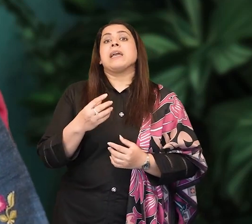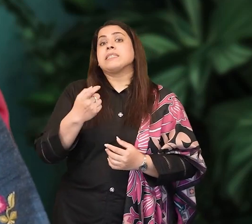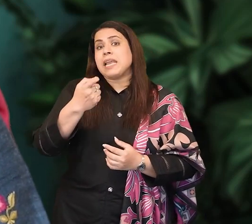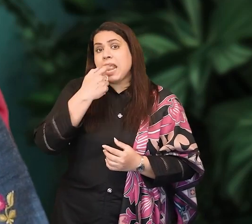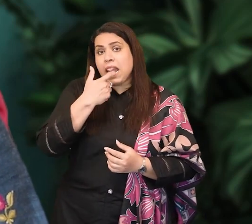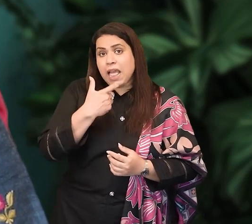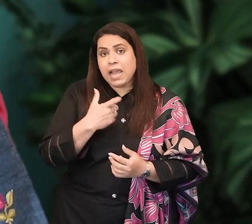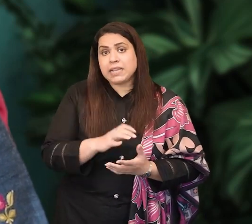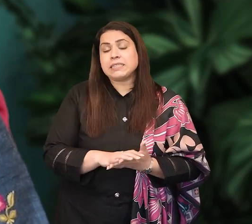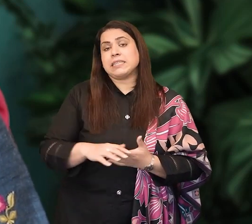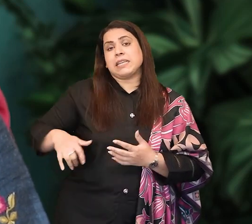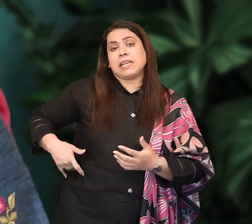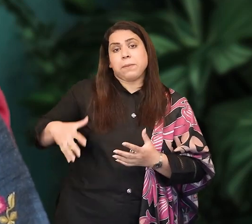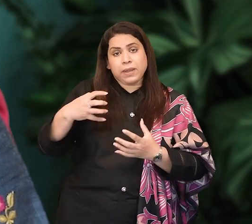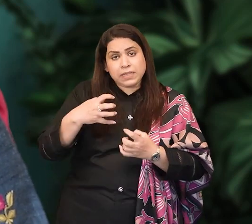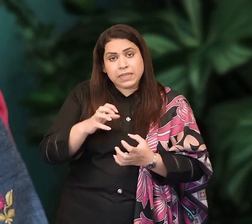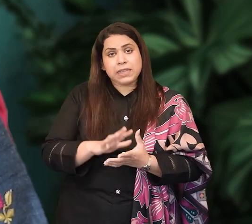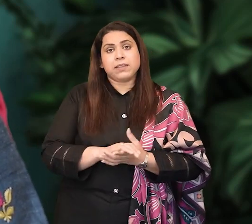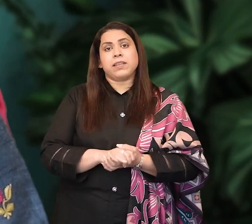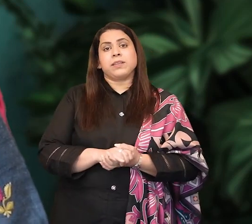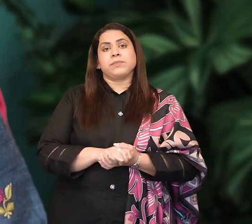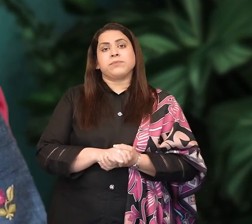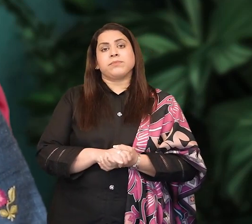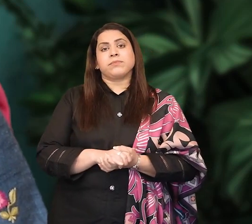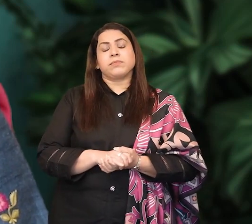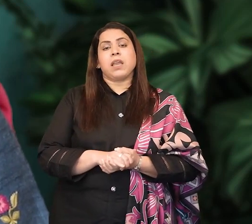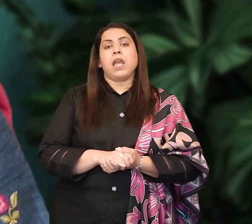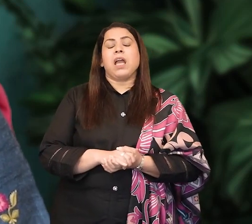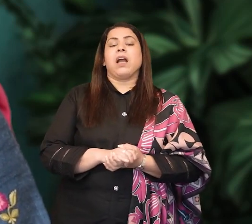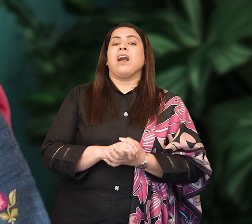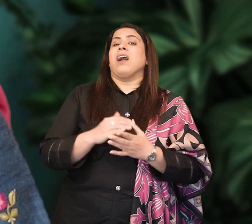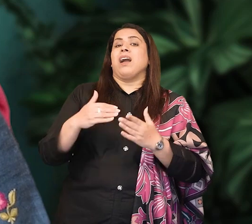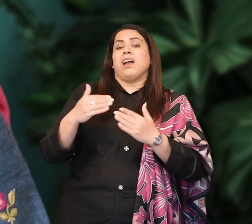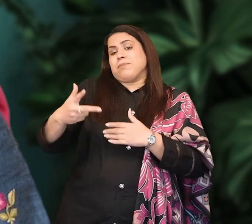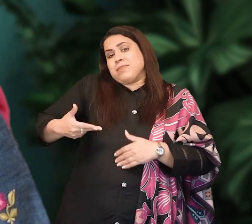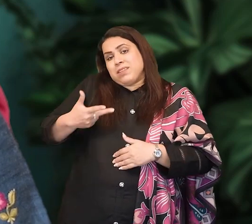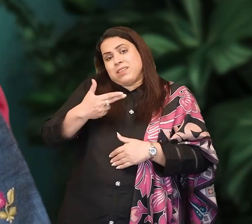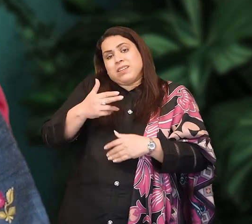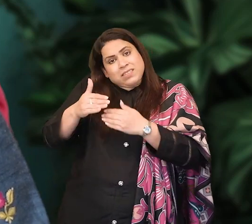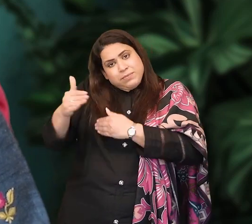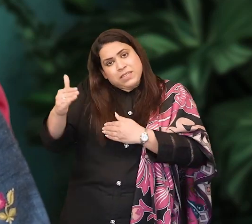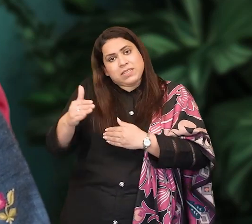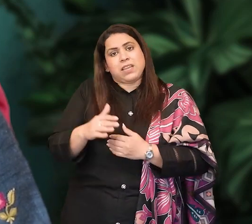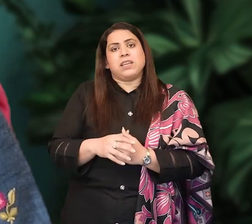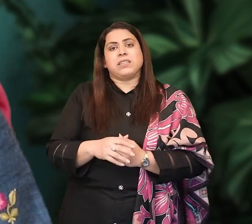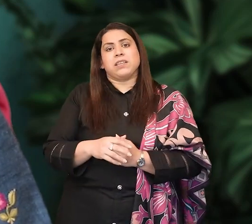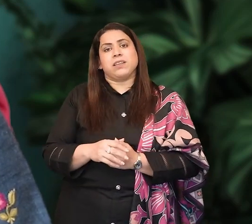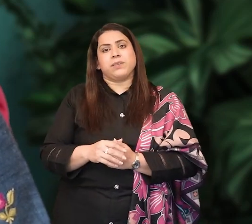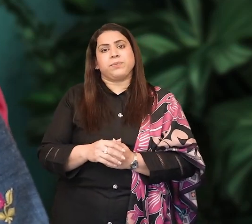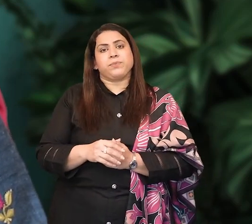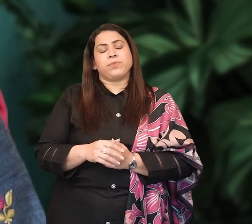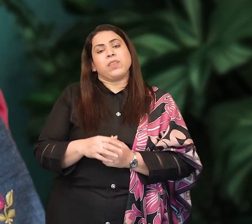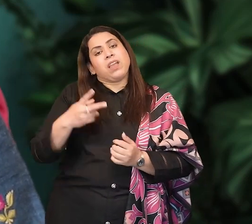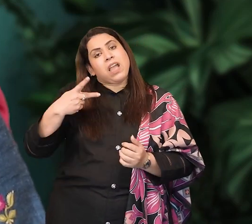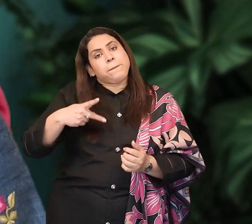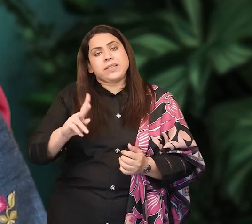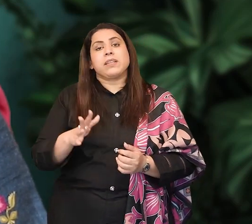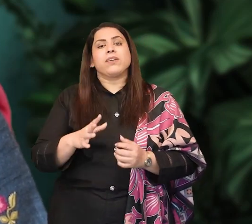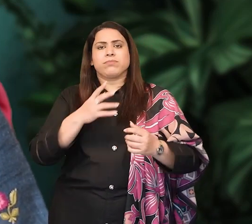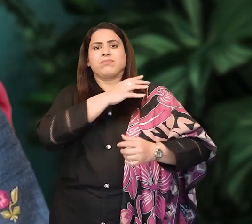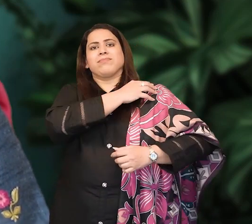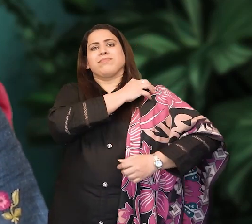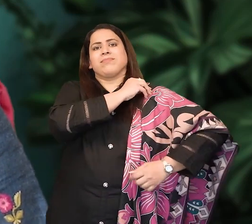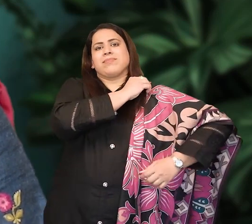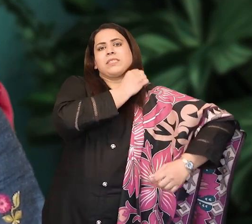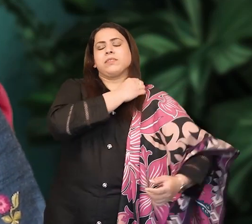ऐसा मोड ऑफ ट्रीटमेंट है कमर दर्द के हवाले से जिसमें आप सर्जरी से भी मोस्ट ऑफ द टाइम्स बच जाते हैं, और ये एक ऐसी कंडीशन है जिसमें सर्जरी की हमेशा ज़रूरत नहीं